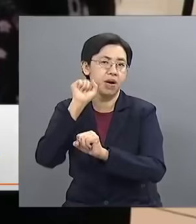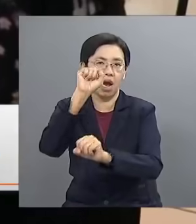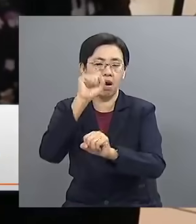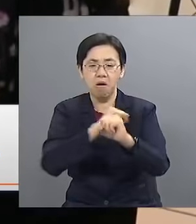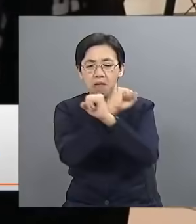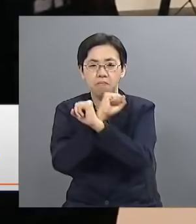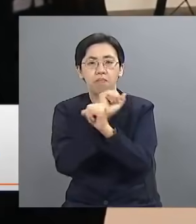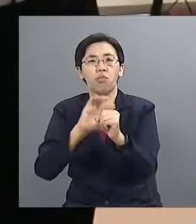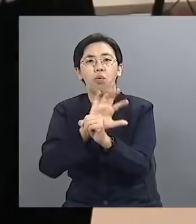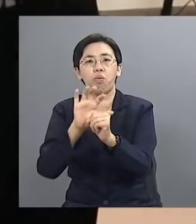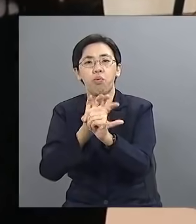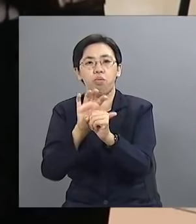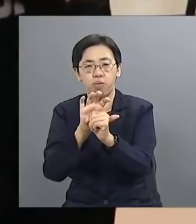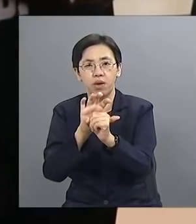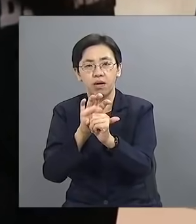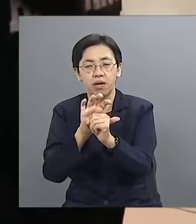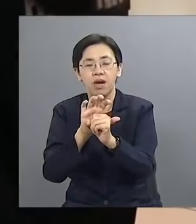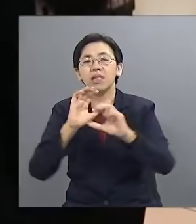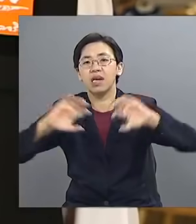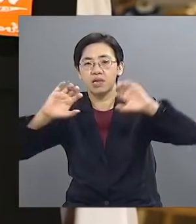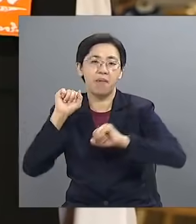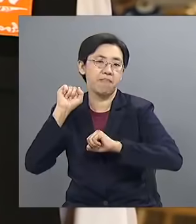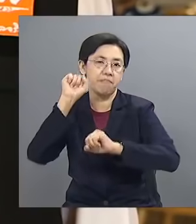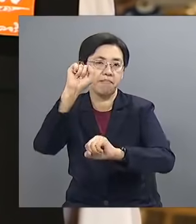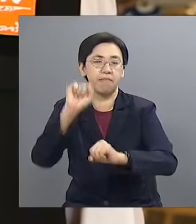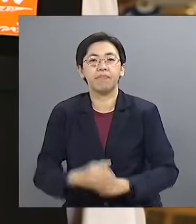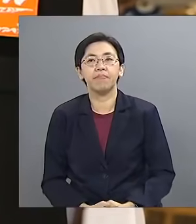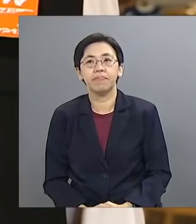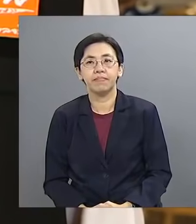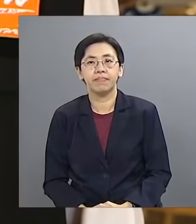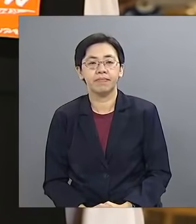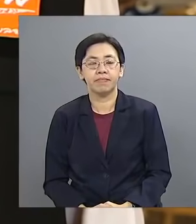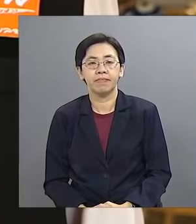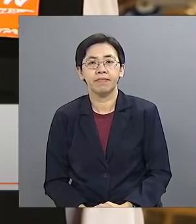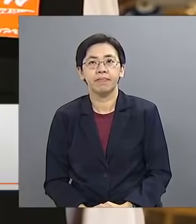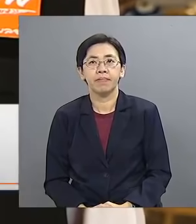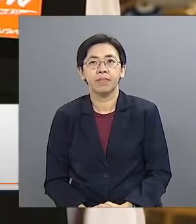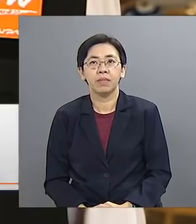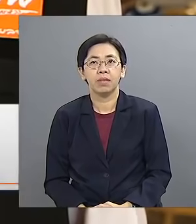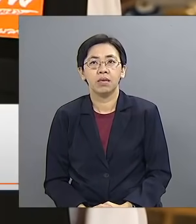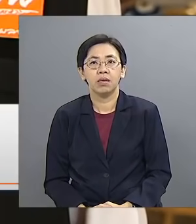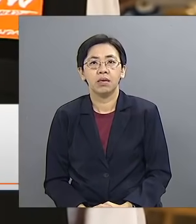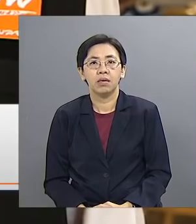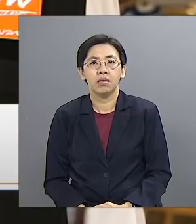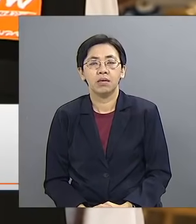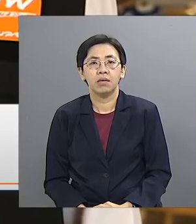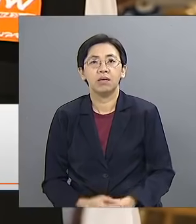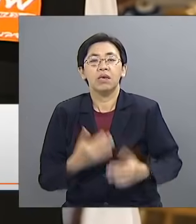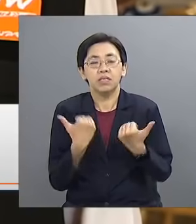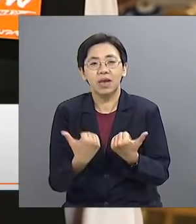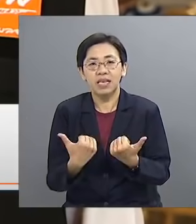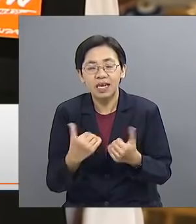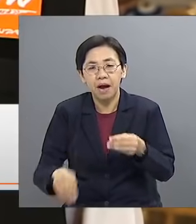ด -19 ของทางภาครัฐค่ะ คือตอนนี้เนี่ยมาตรการใหม่ล่าสุดเนี่ยก็คือที่เพิ่มเติมมานะครับส่วนใหญ่ก็เ